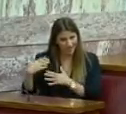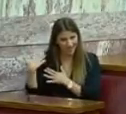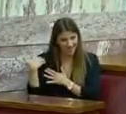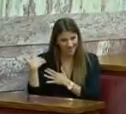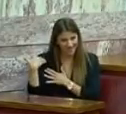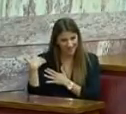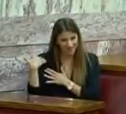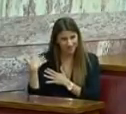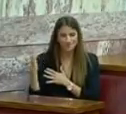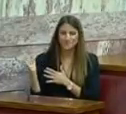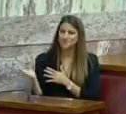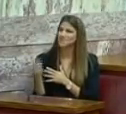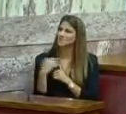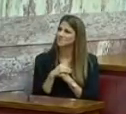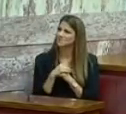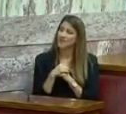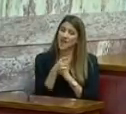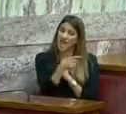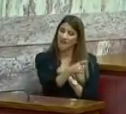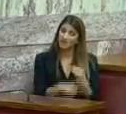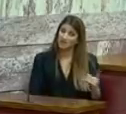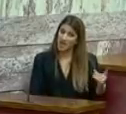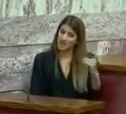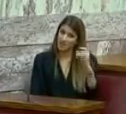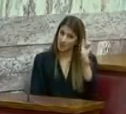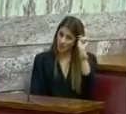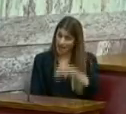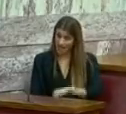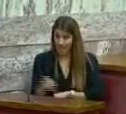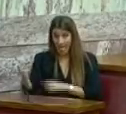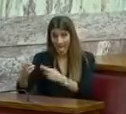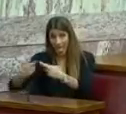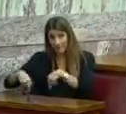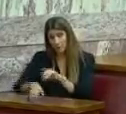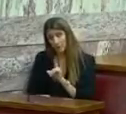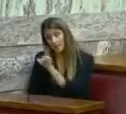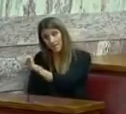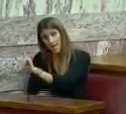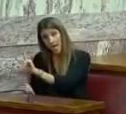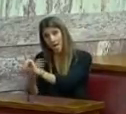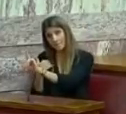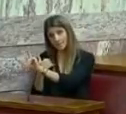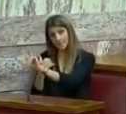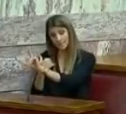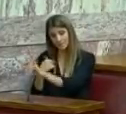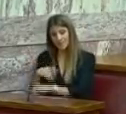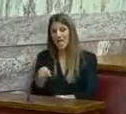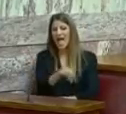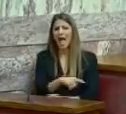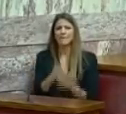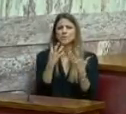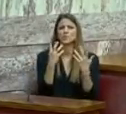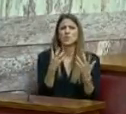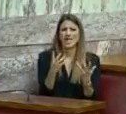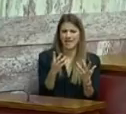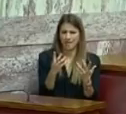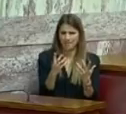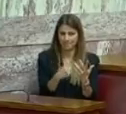Ας έρθουν, δικαίωμά τους. Τότε δεν ήρθαν. Από τους 9 ή 6 τουλάχιστον